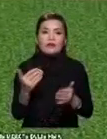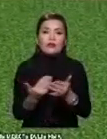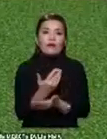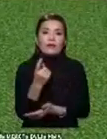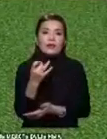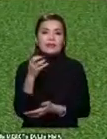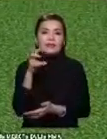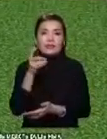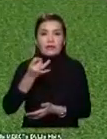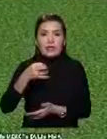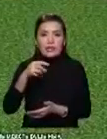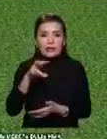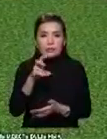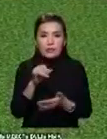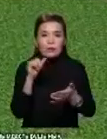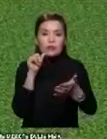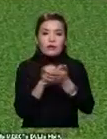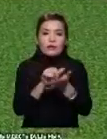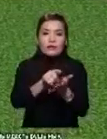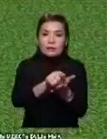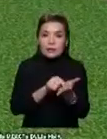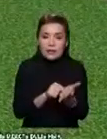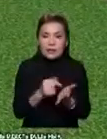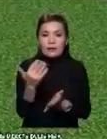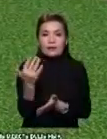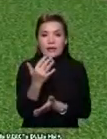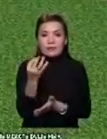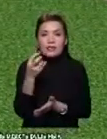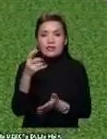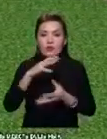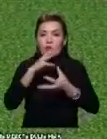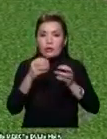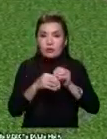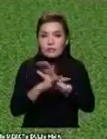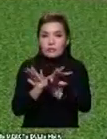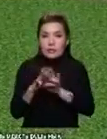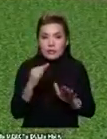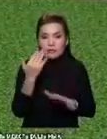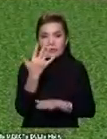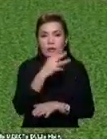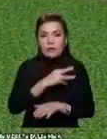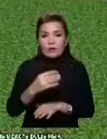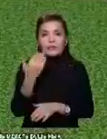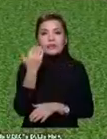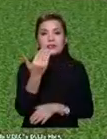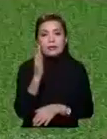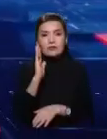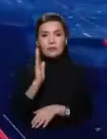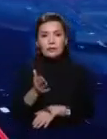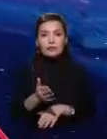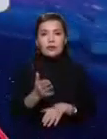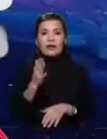ойыны Винлайн букмекерінен Винлайн қосымшасын жүктеп алыңыз. 5 матчтың нәтижелерін таңдаңыз, сонда 5 миллион теңге сіздікі болуы